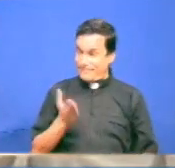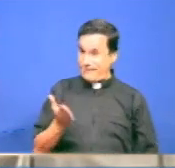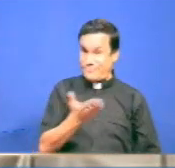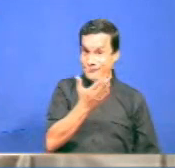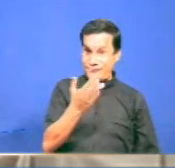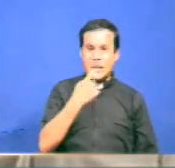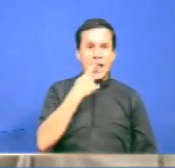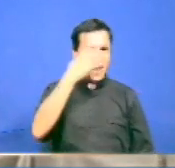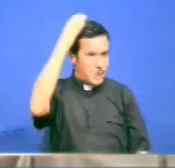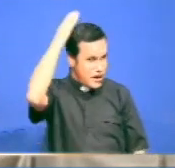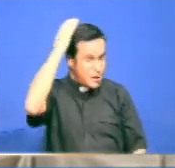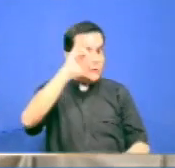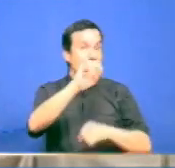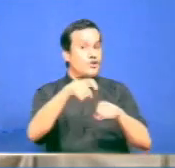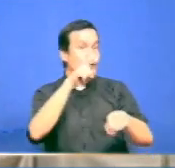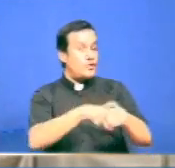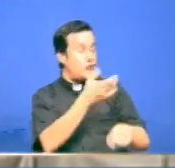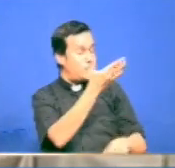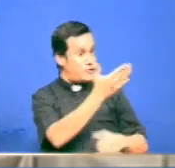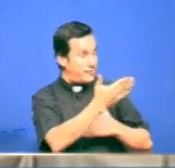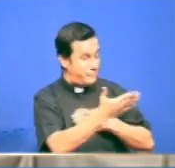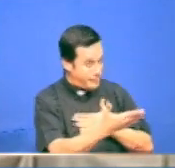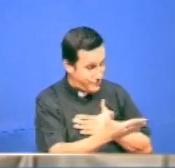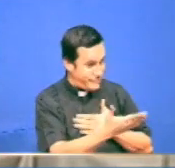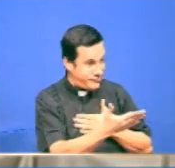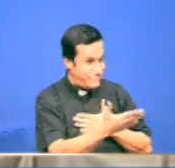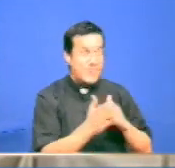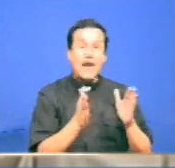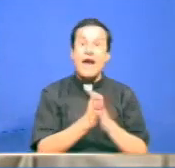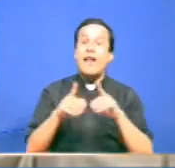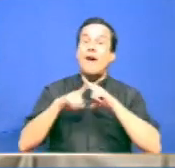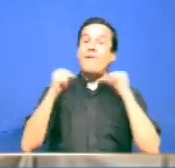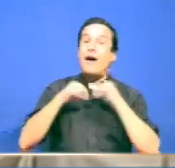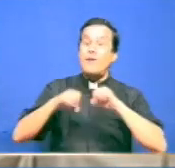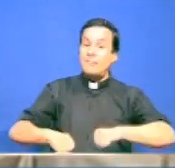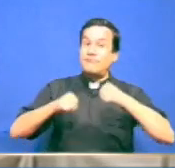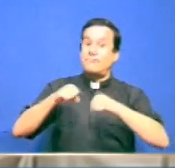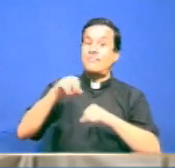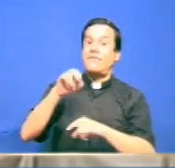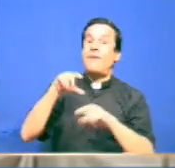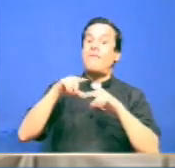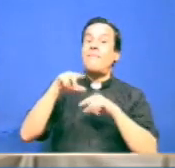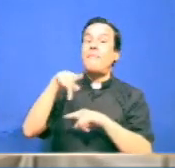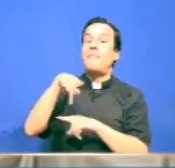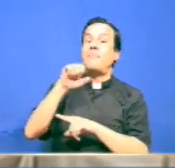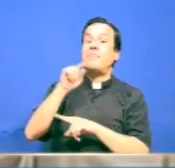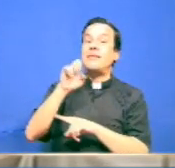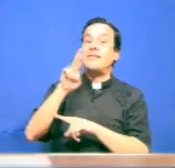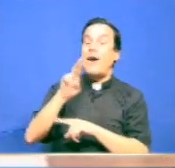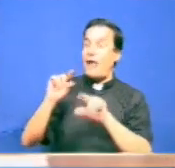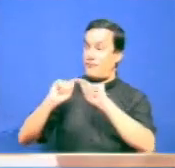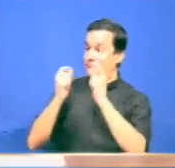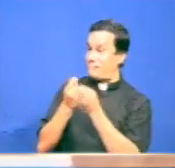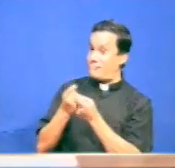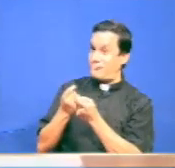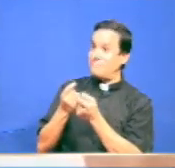kardinali wetu John Jue and the parish priest Kamomwe, Father Kamomwe, and your team, with our